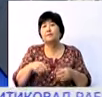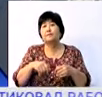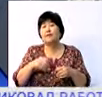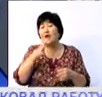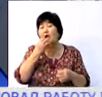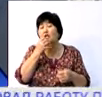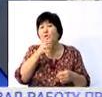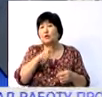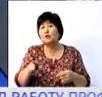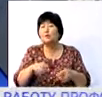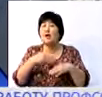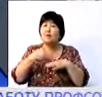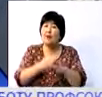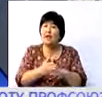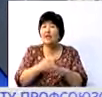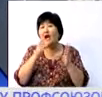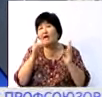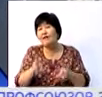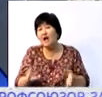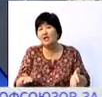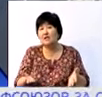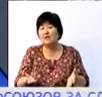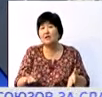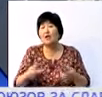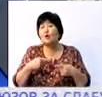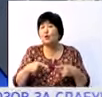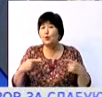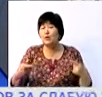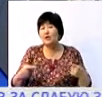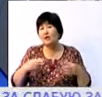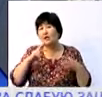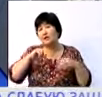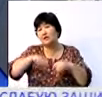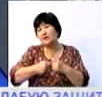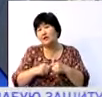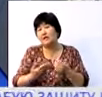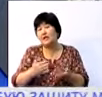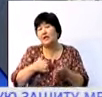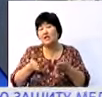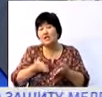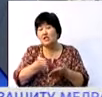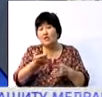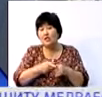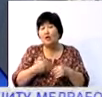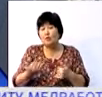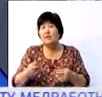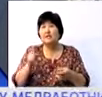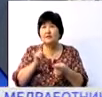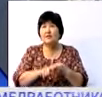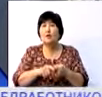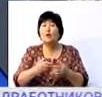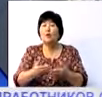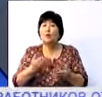сезона порывы, аварии, другие неполадки в тепловых сетях. В этой связи мы сейчас